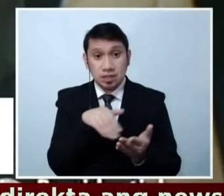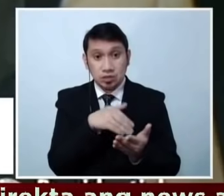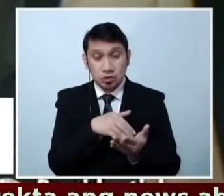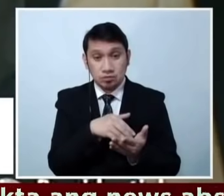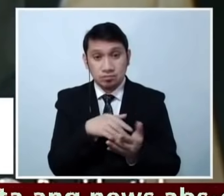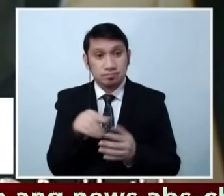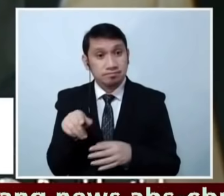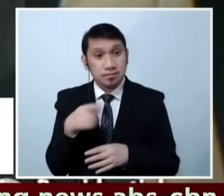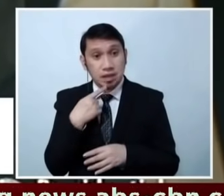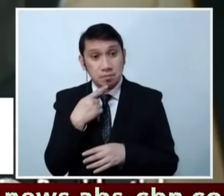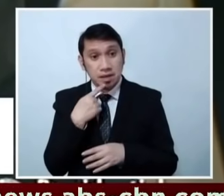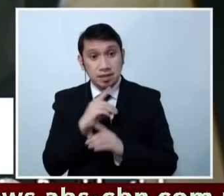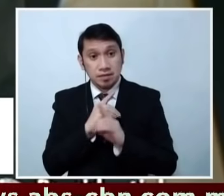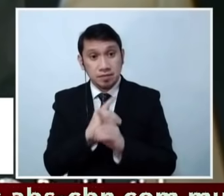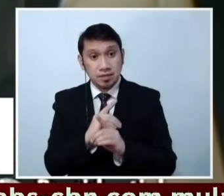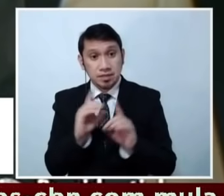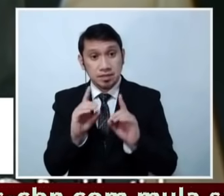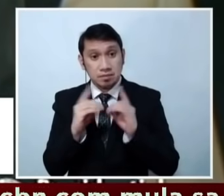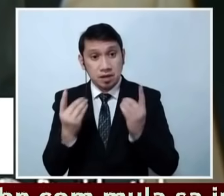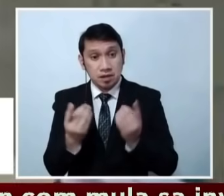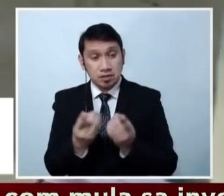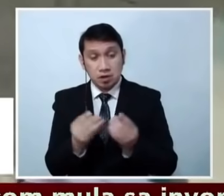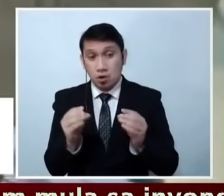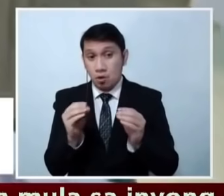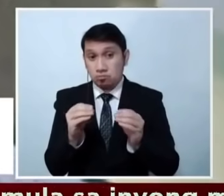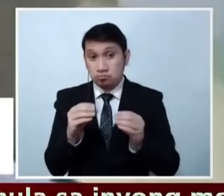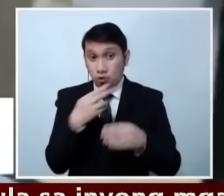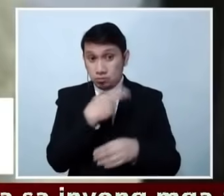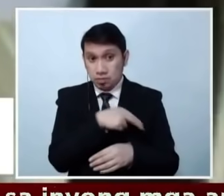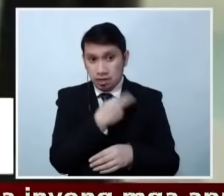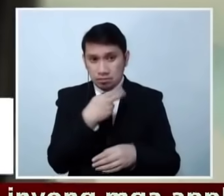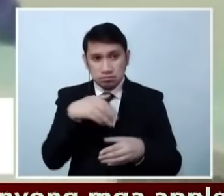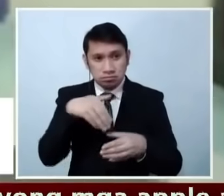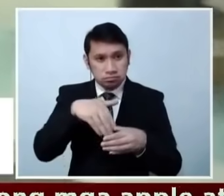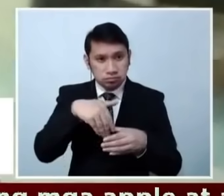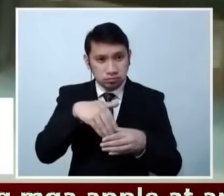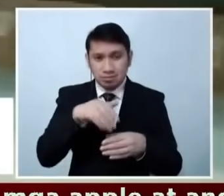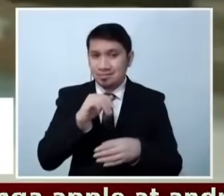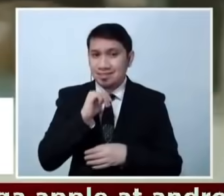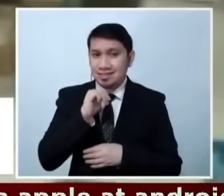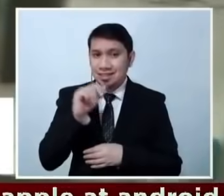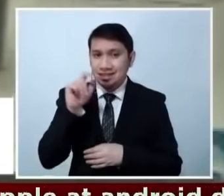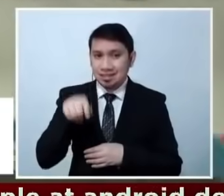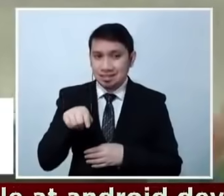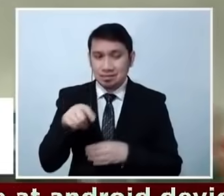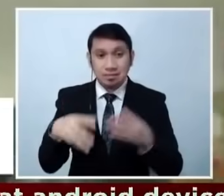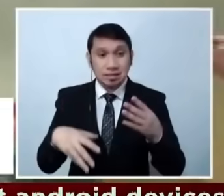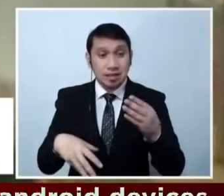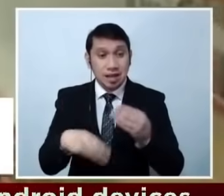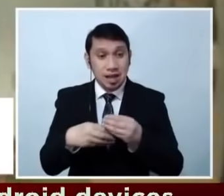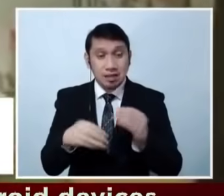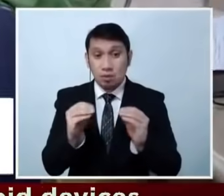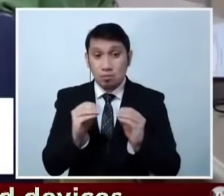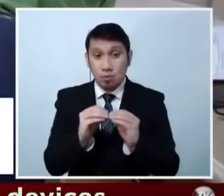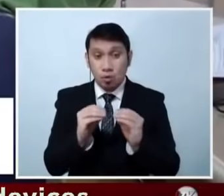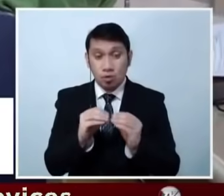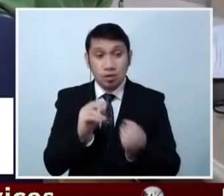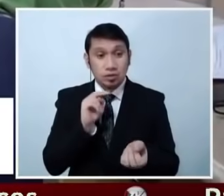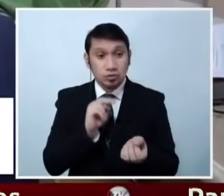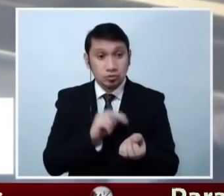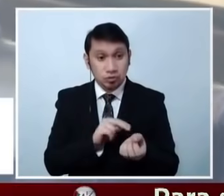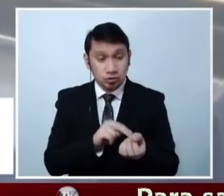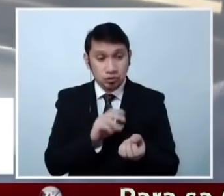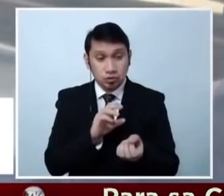Department, lumuluwag na rin ang ilang ospital sa NCR at hindi na nangangailangan ng dagdag na health workers. Kaya't hindi na